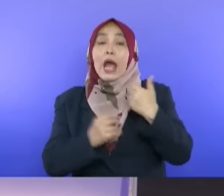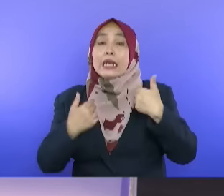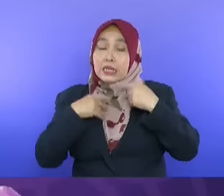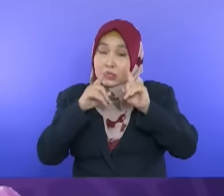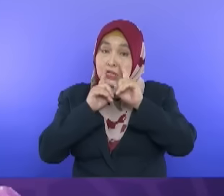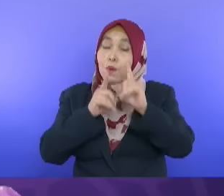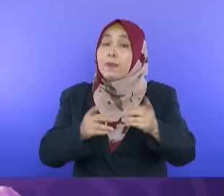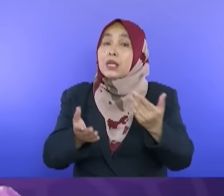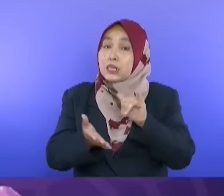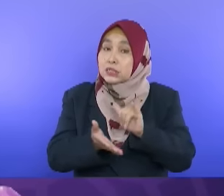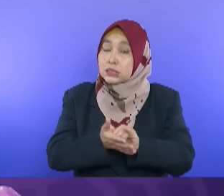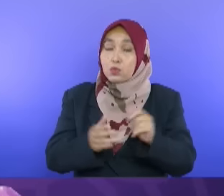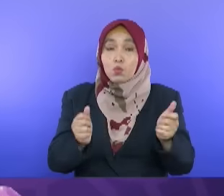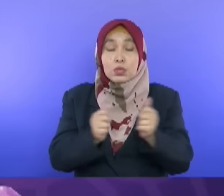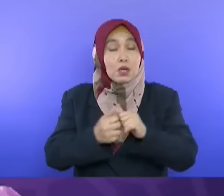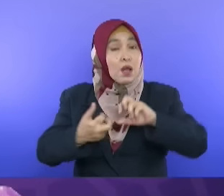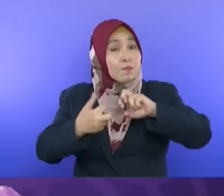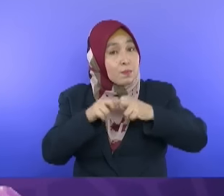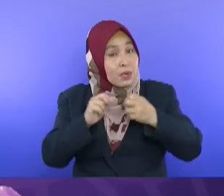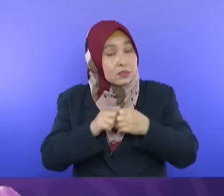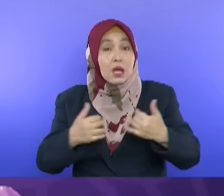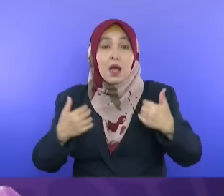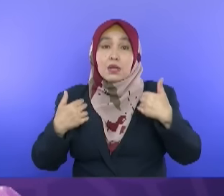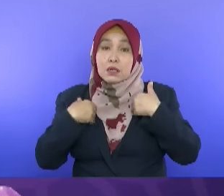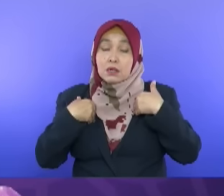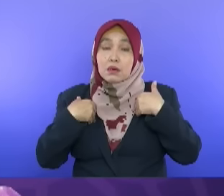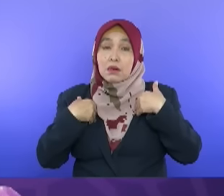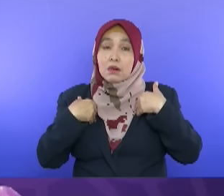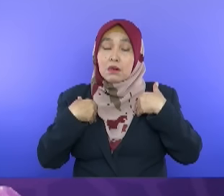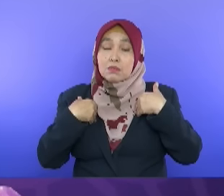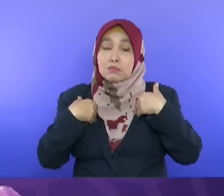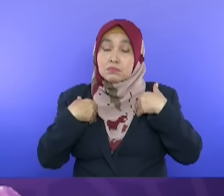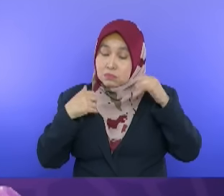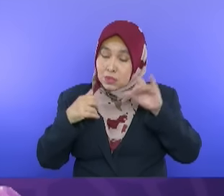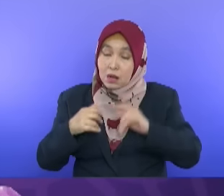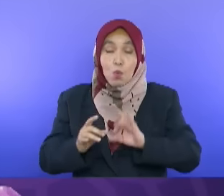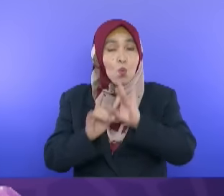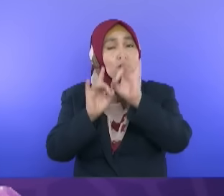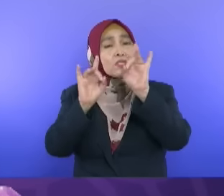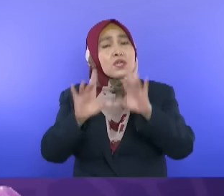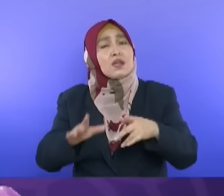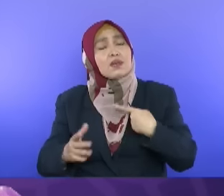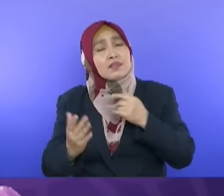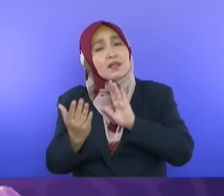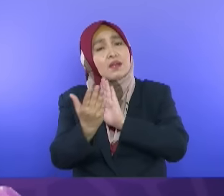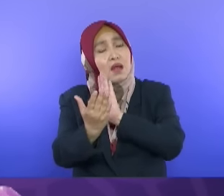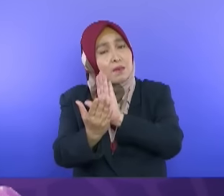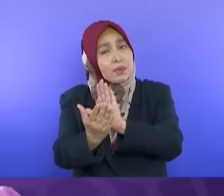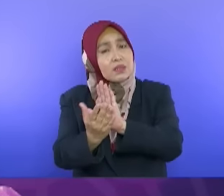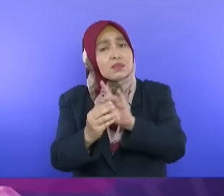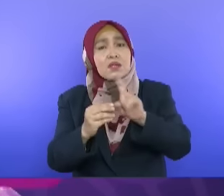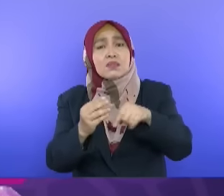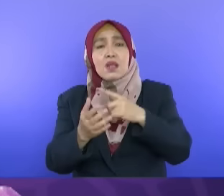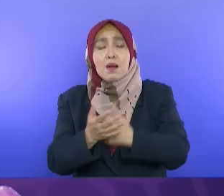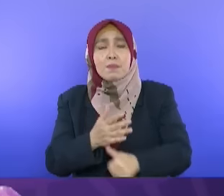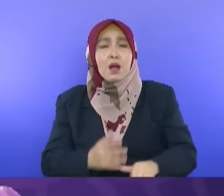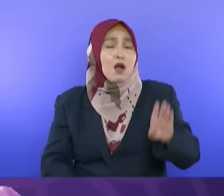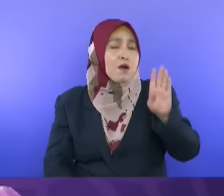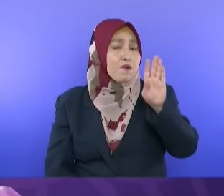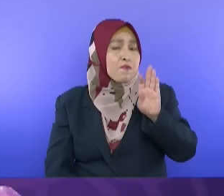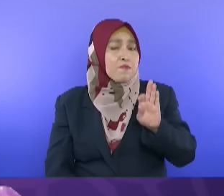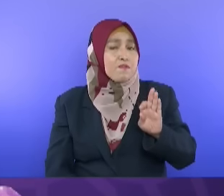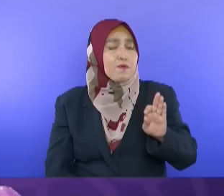jawaban jika situ dengan permasalahan yang ada yang ujian yang kita hadapi tentang kecintaan